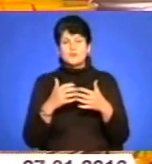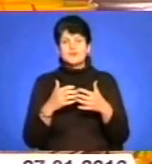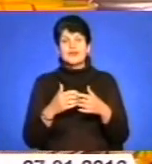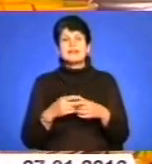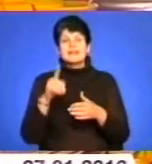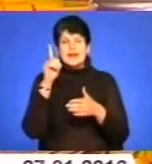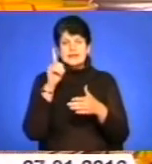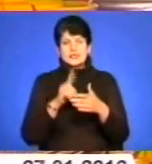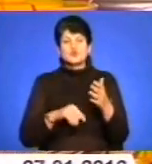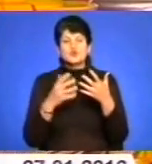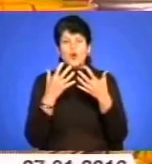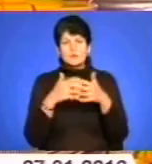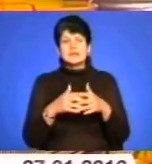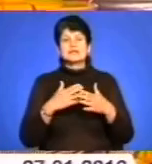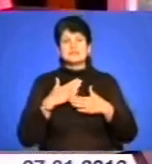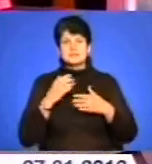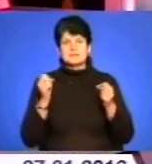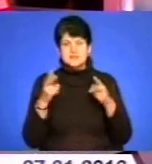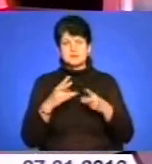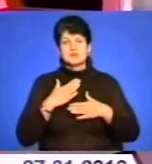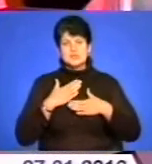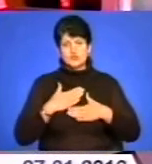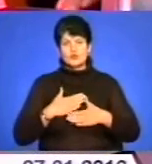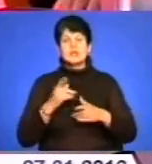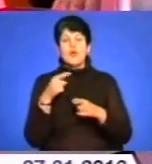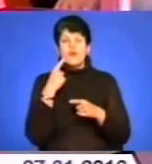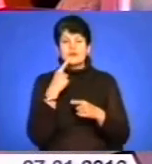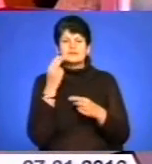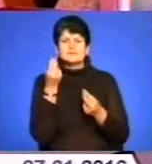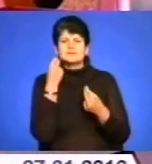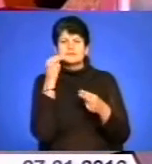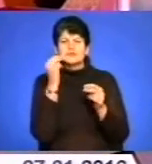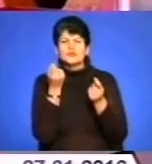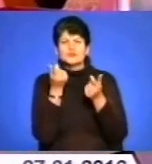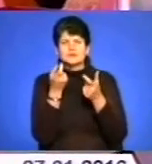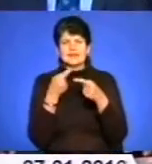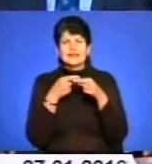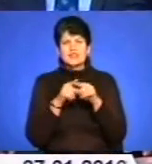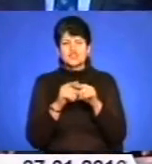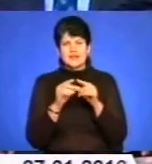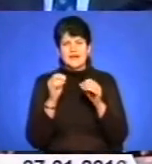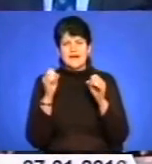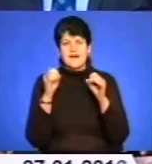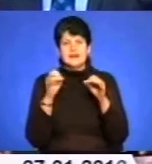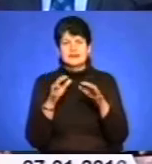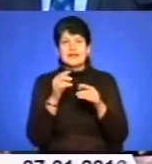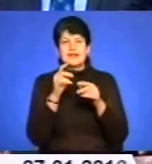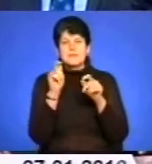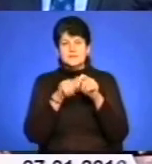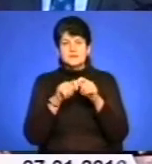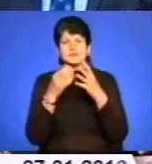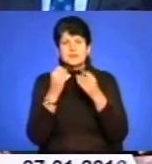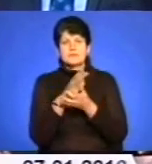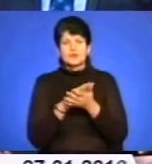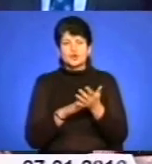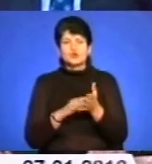Надійністю обладнання спеціалісти задоволені. Залишилося вдосконалити деякі технічні характеристики. Тестування ще триває.